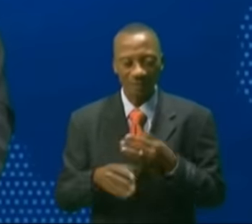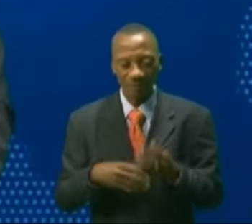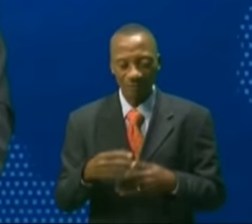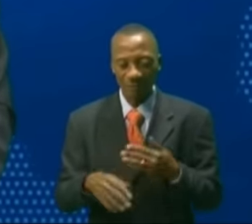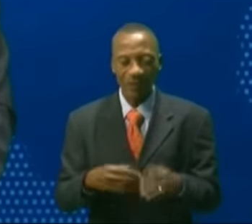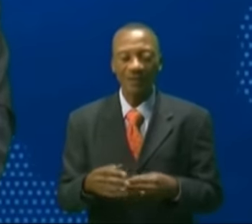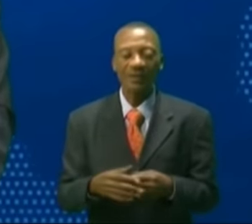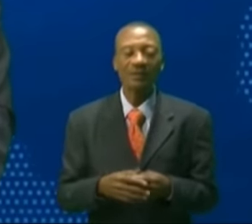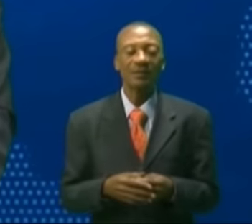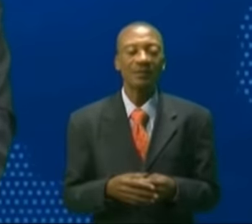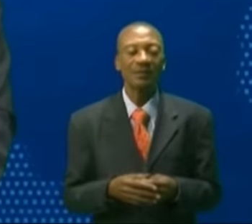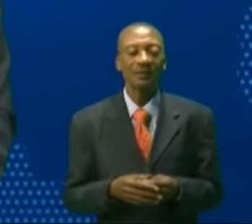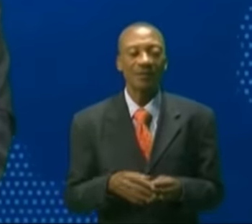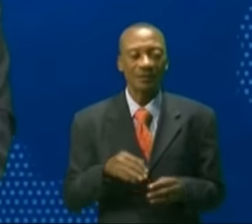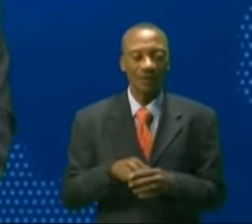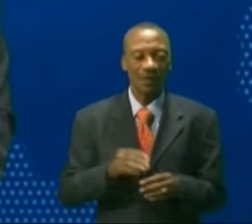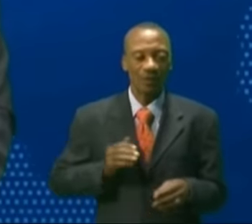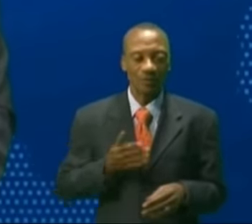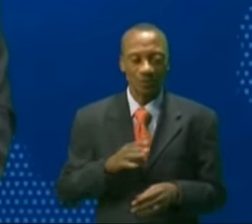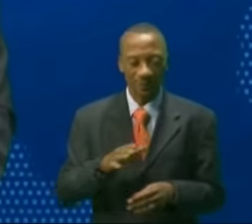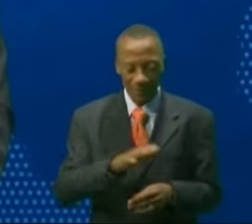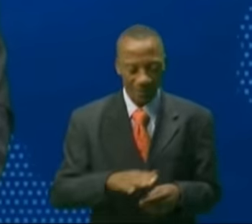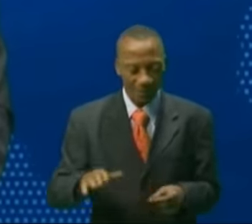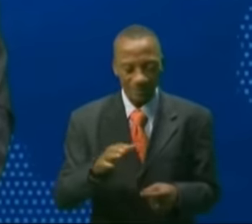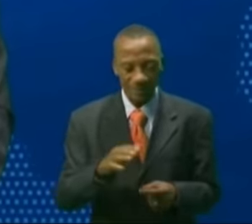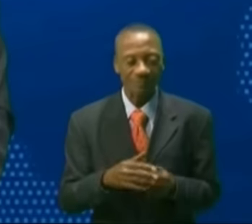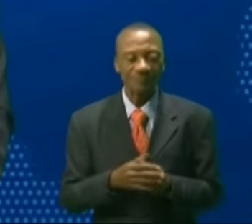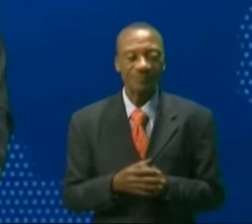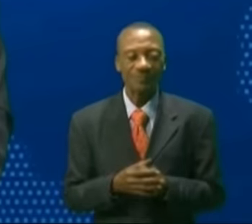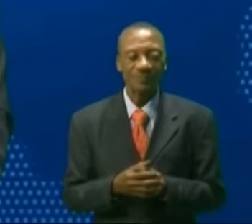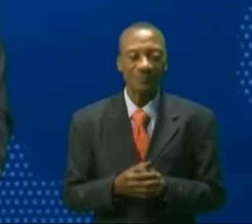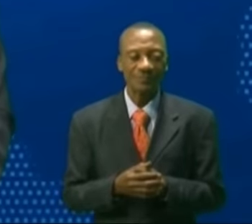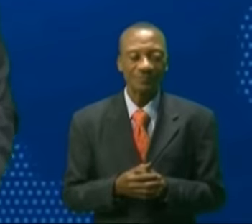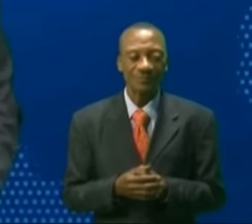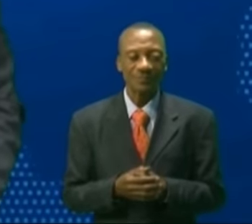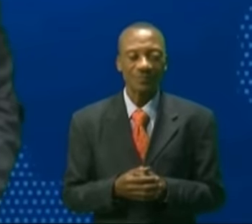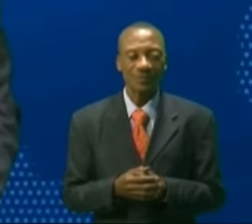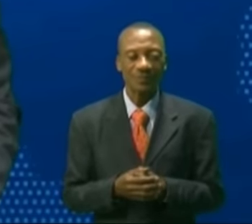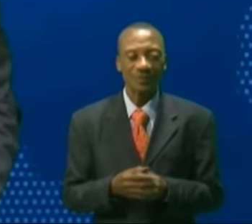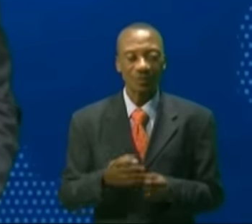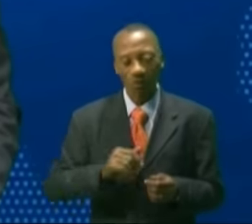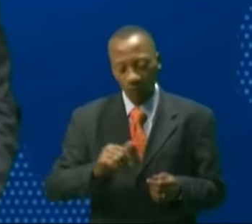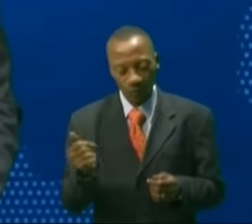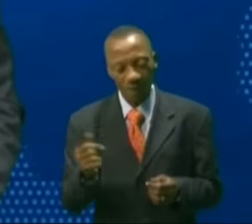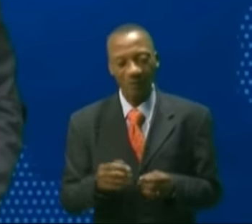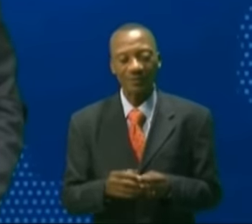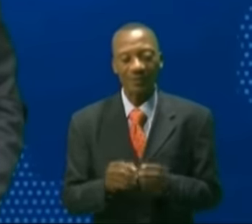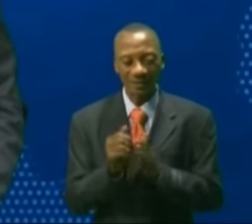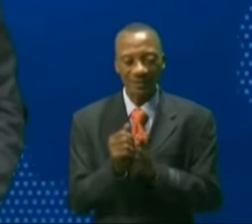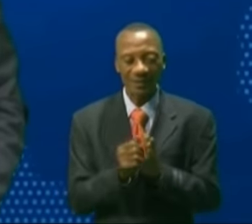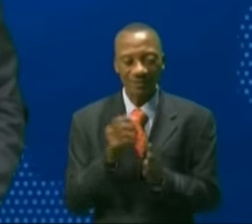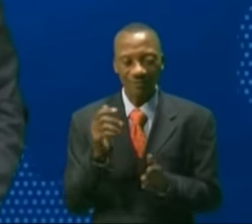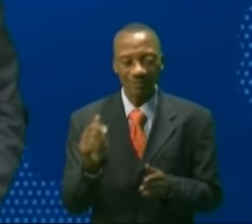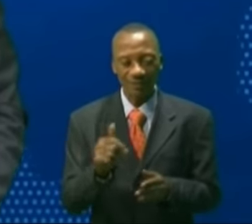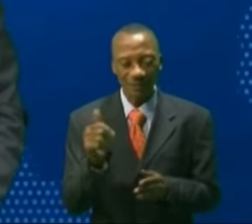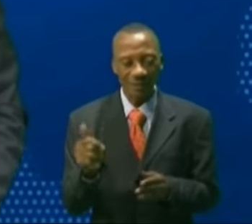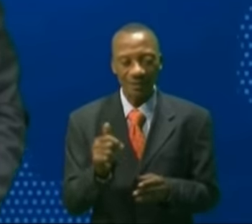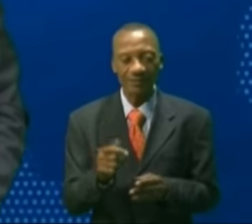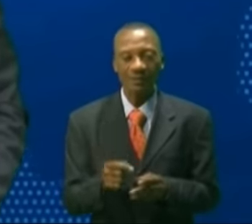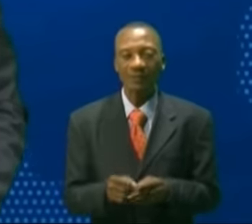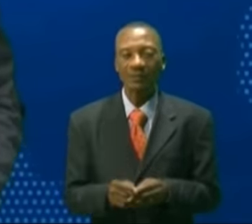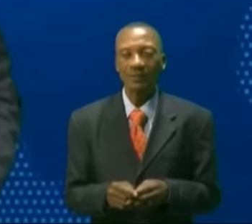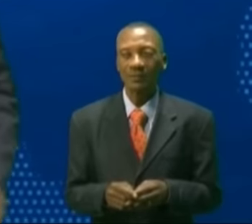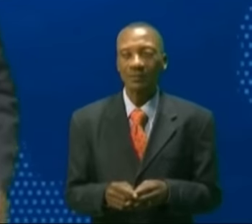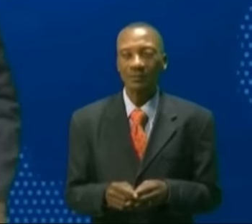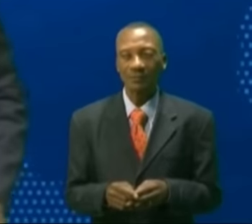numéro 21/016 du 3 mai 2021 portant mesure d'application de l'état de siège sur une